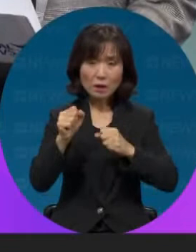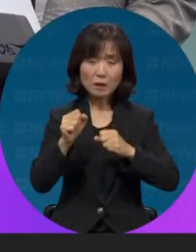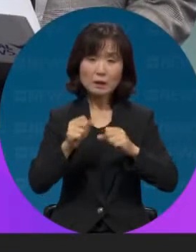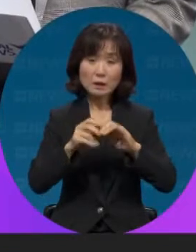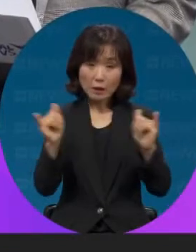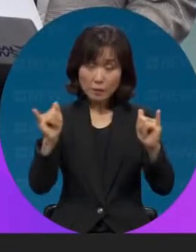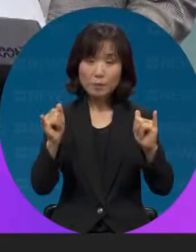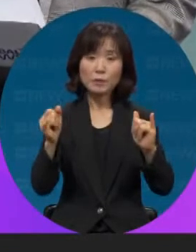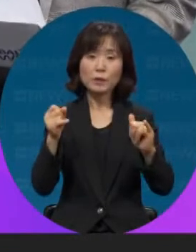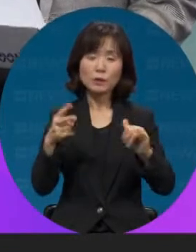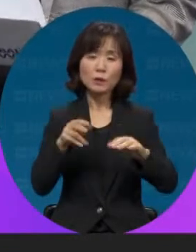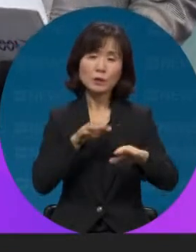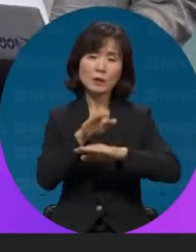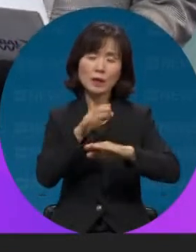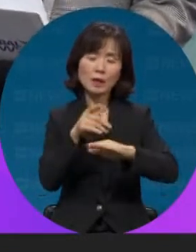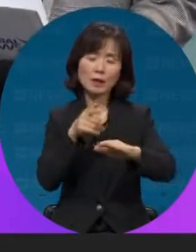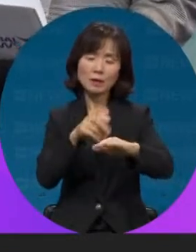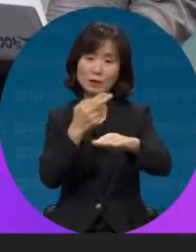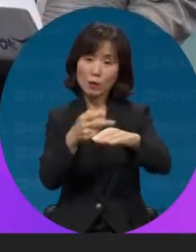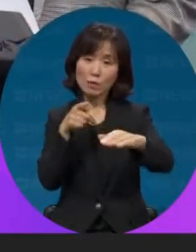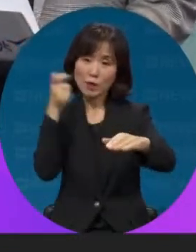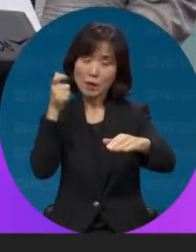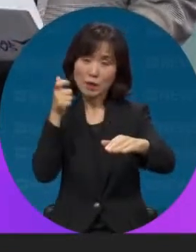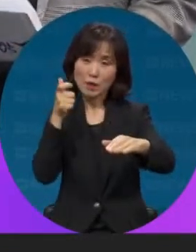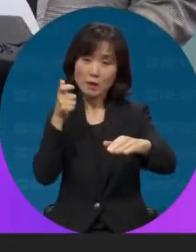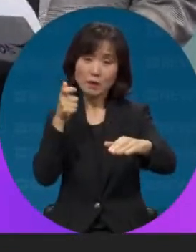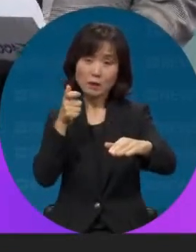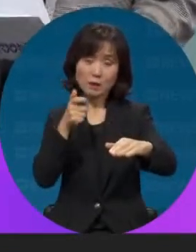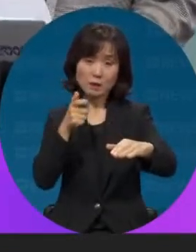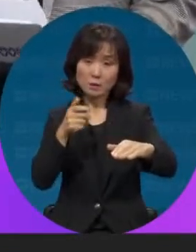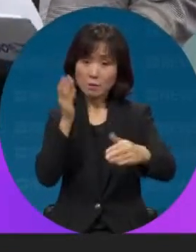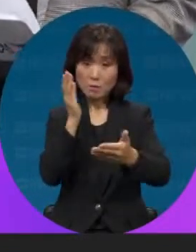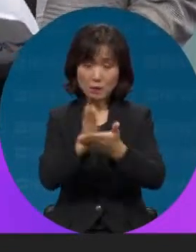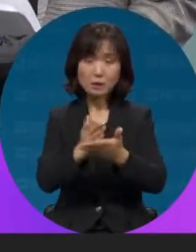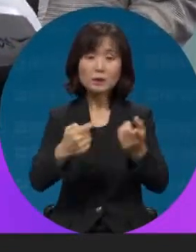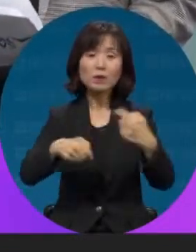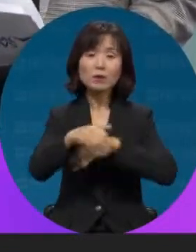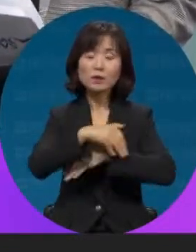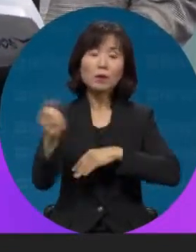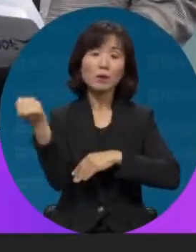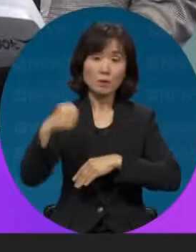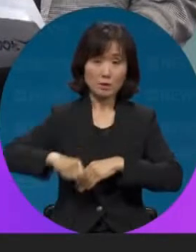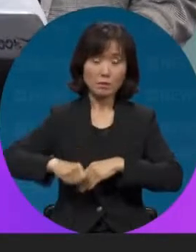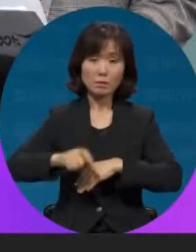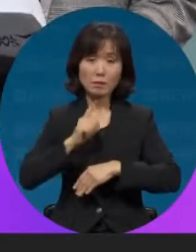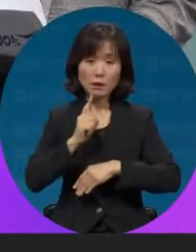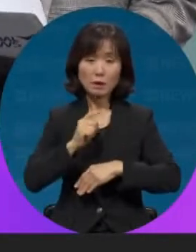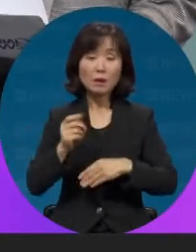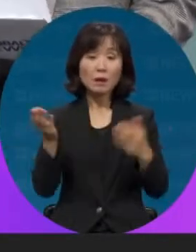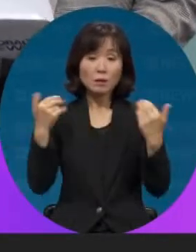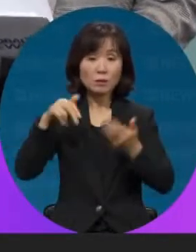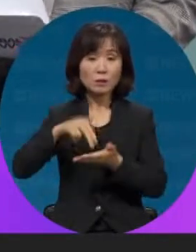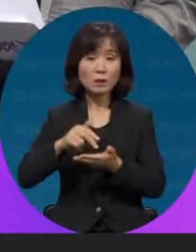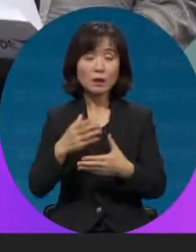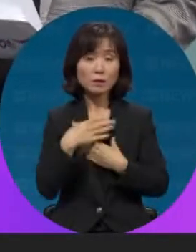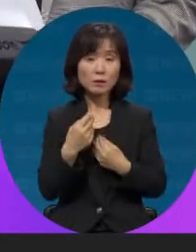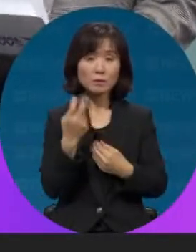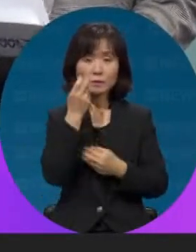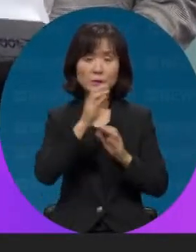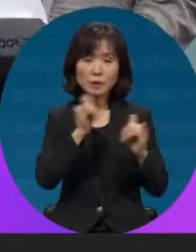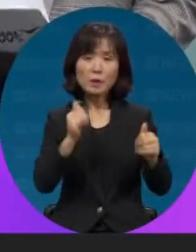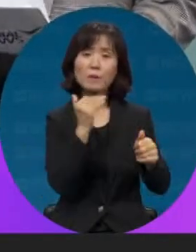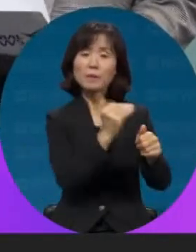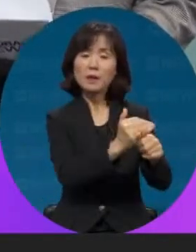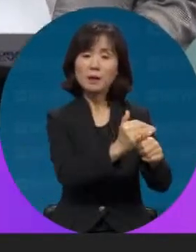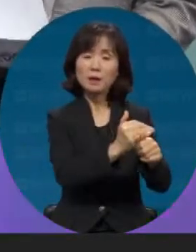창문에 총을 쏘지 못하게 한 무력 사용 정책을 위반했다 고 밝혔습니다 학교 안전 요 학교 된 즉시 안전요원을 해고